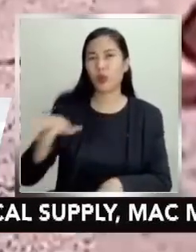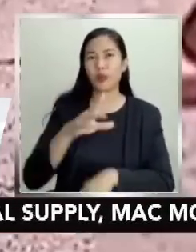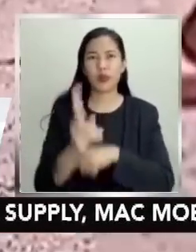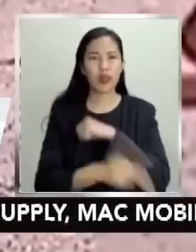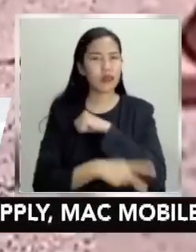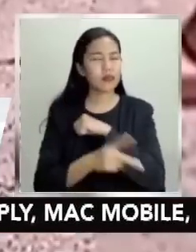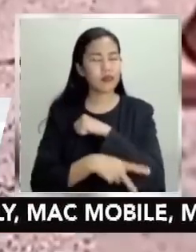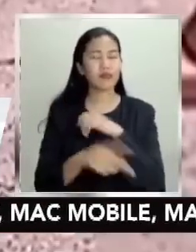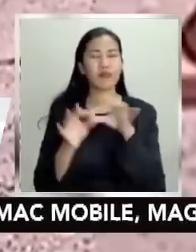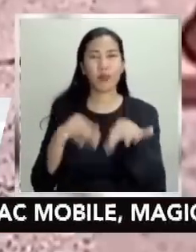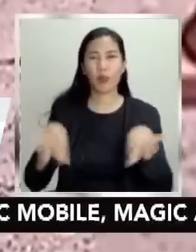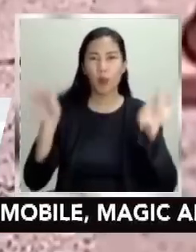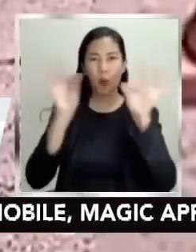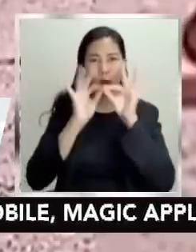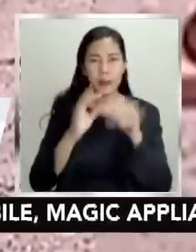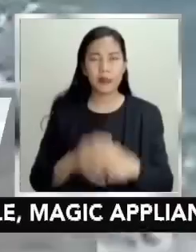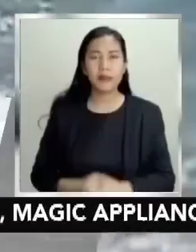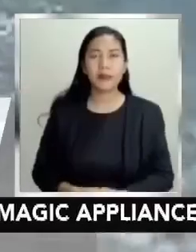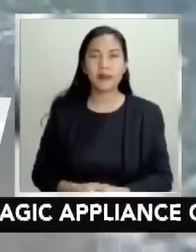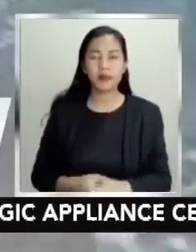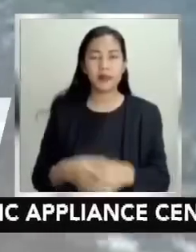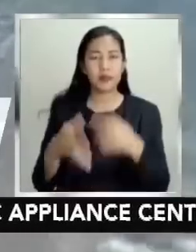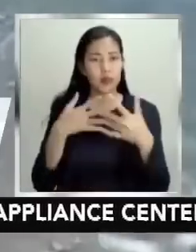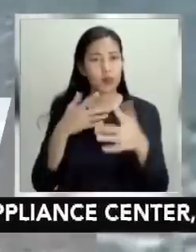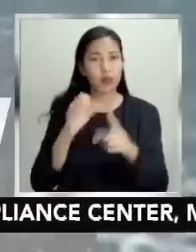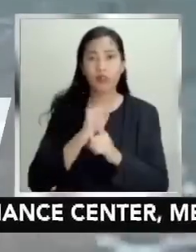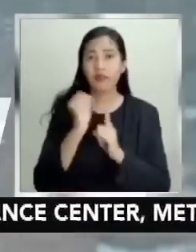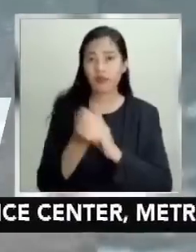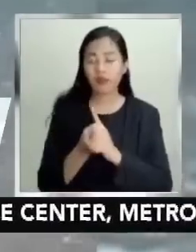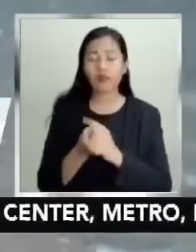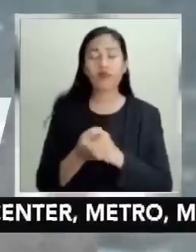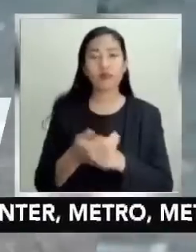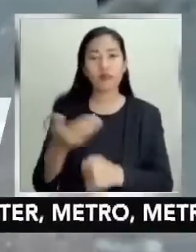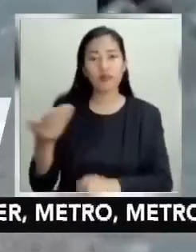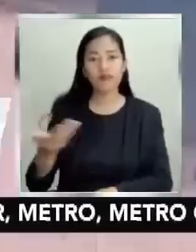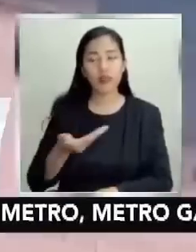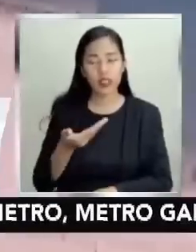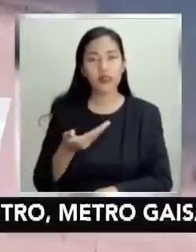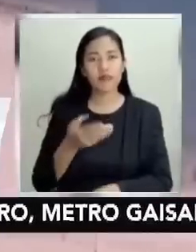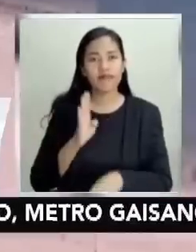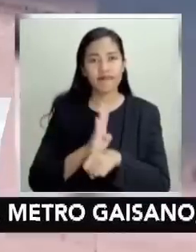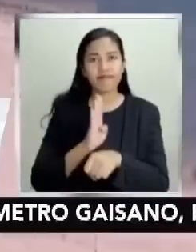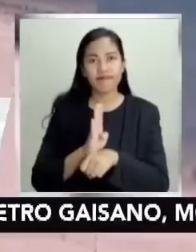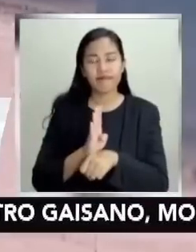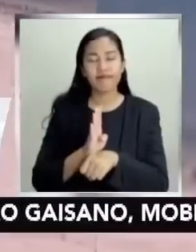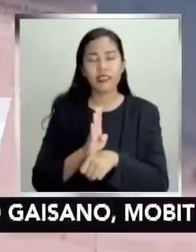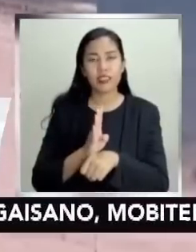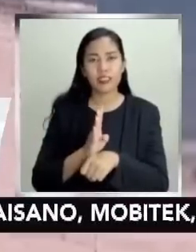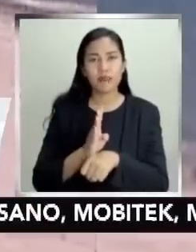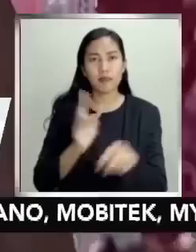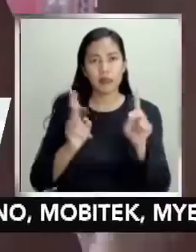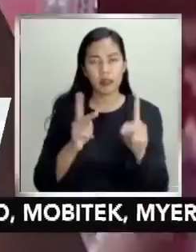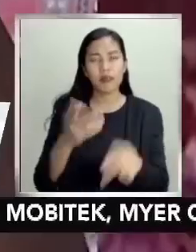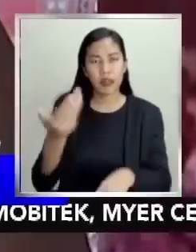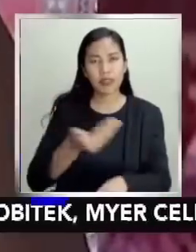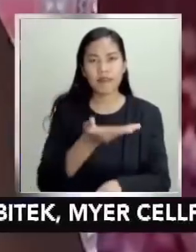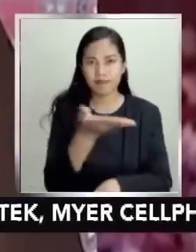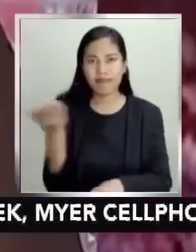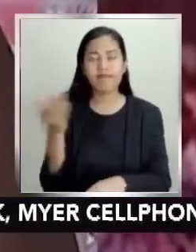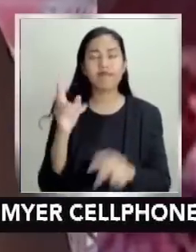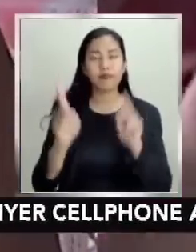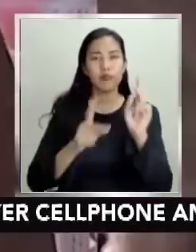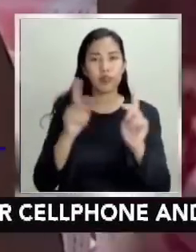ng sitwasyon, inanyayahan ng ilang negosyante ang mga turista na bumisita pa rin sa Puerto Galera. If you come